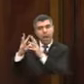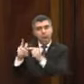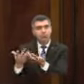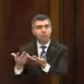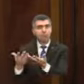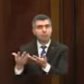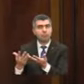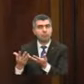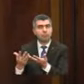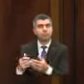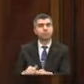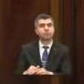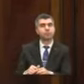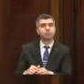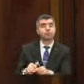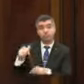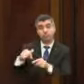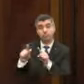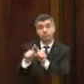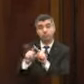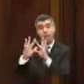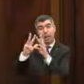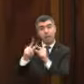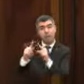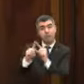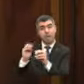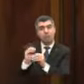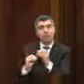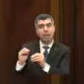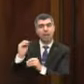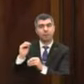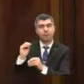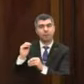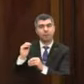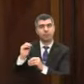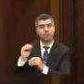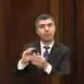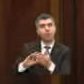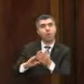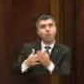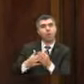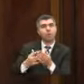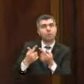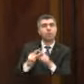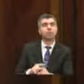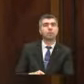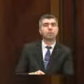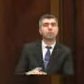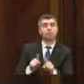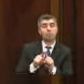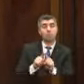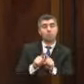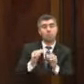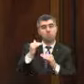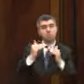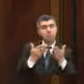منه، فيها رقم في التضخم قابطين فيه كما كان الحال، وفيها الحفاظ على